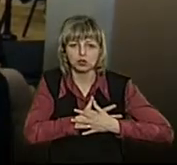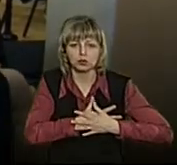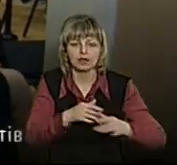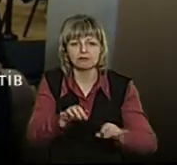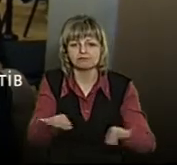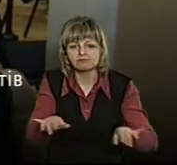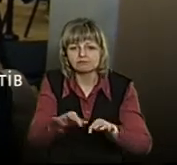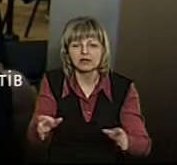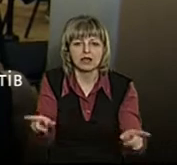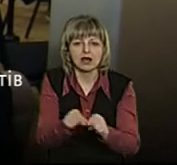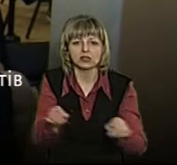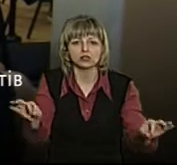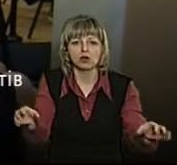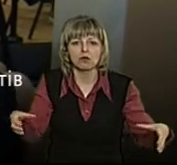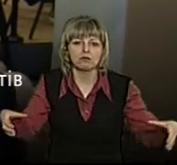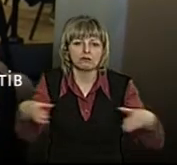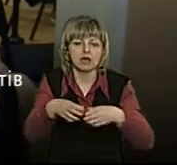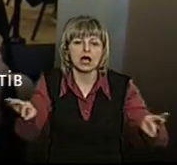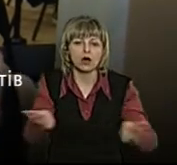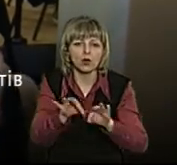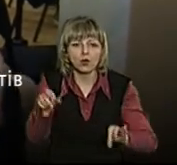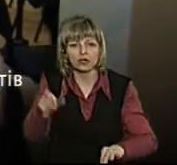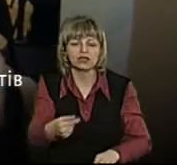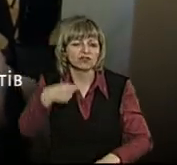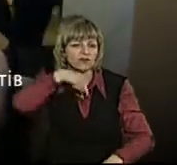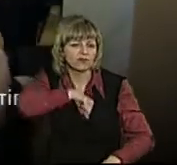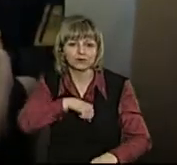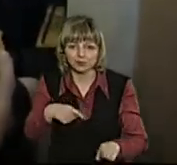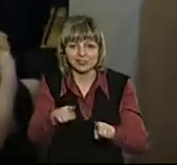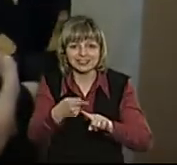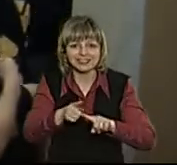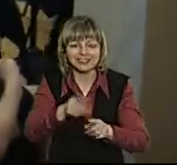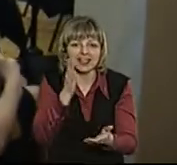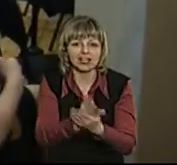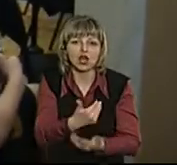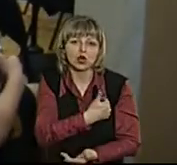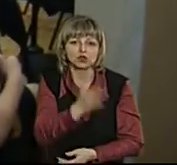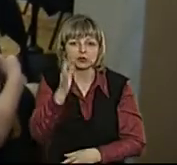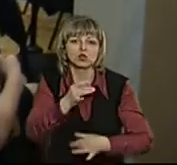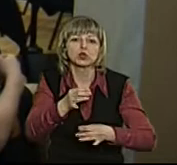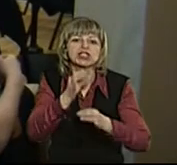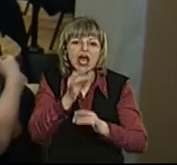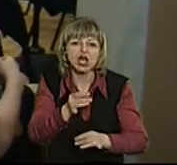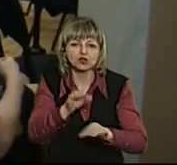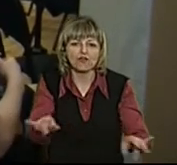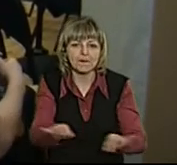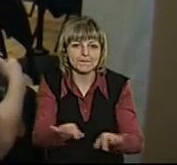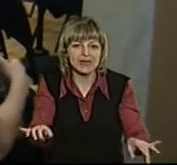фортепіано, дуже люблю грати з оркестром. У мене воно сидить тут, можна сказати, в душі. Я хочу стати джазовим піаністом.